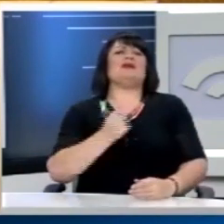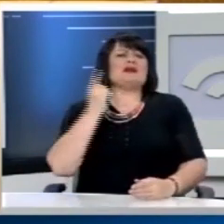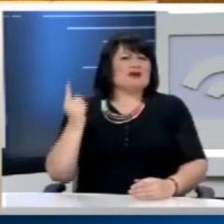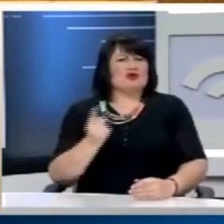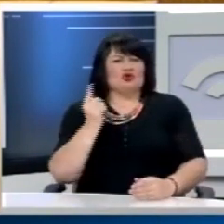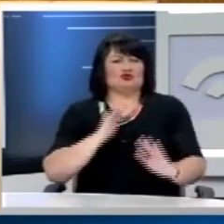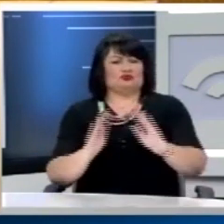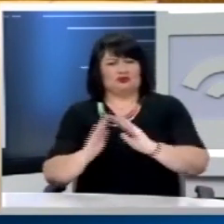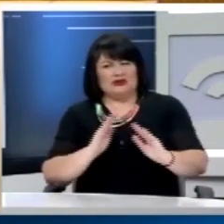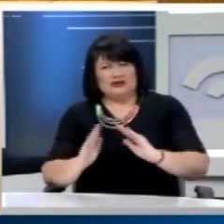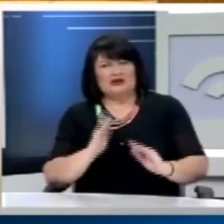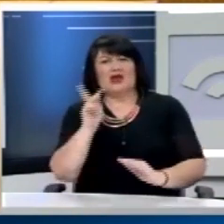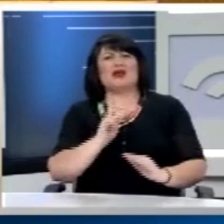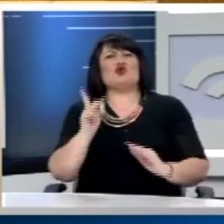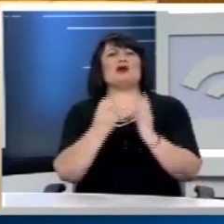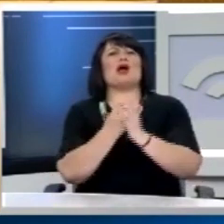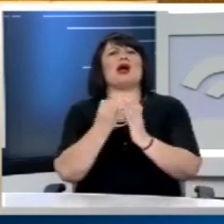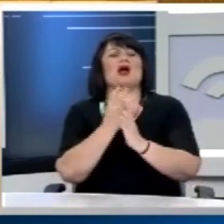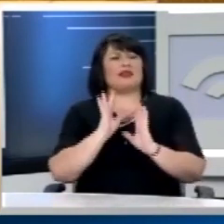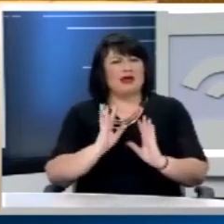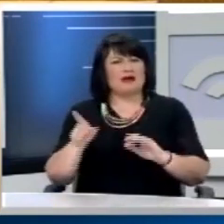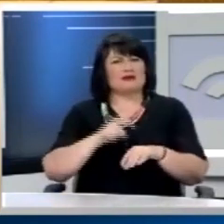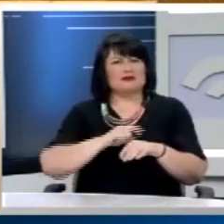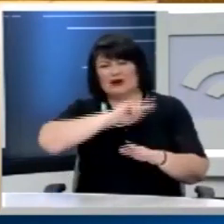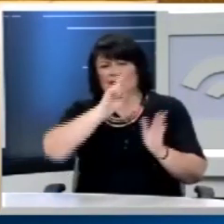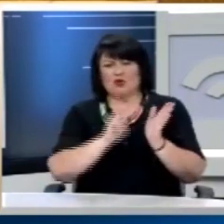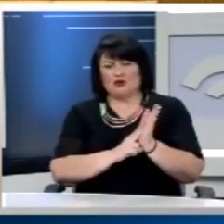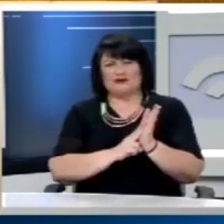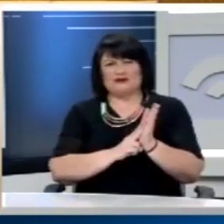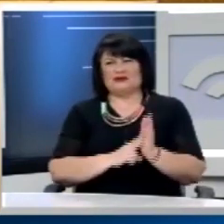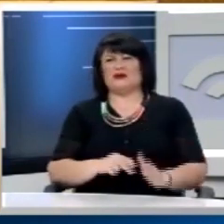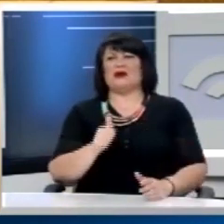των κοινωνικών αγαθών με την απαγόρευση εκχώρησης της